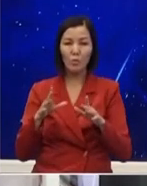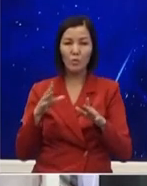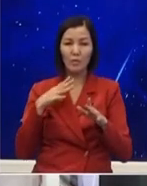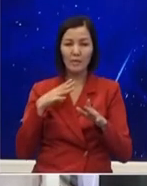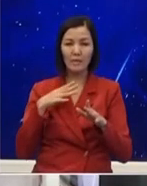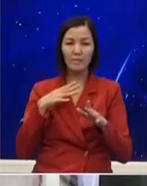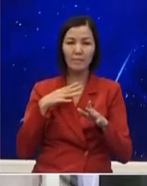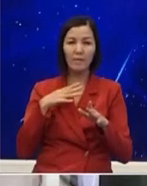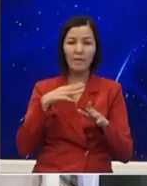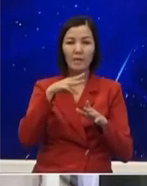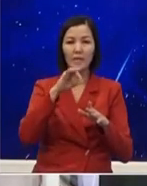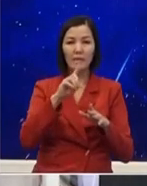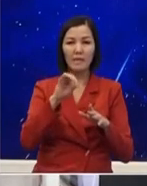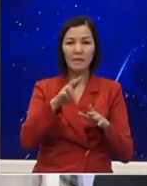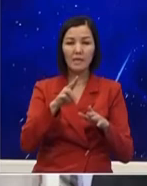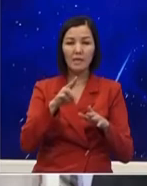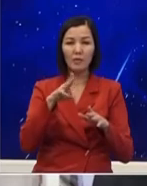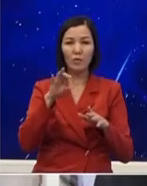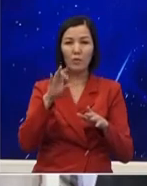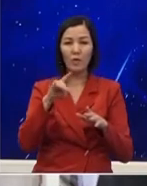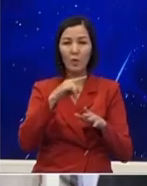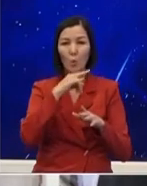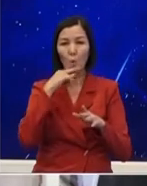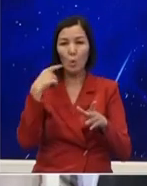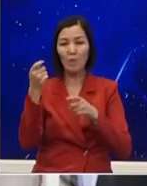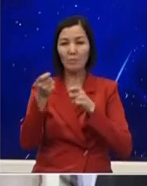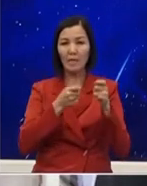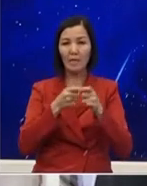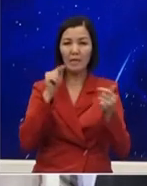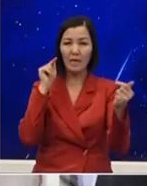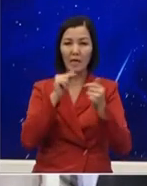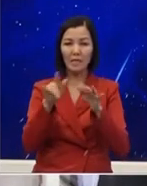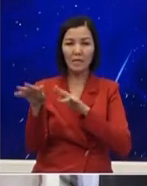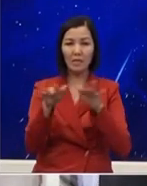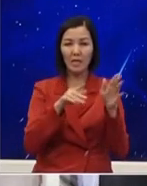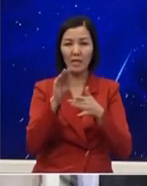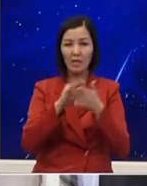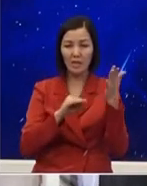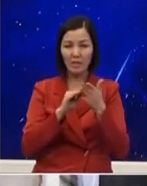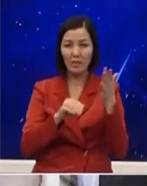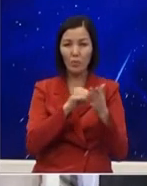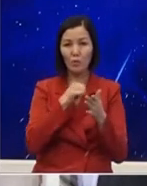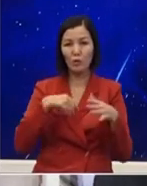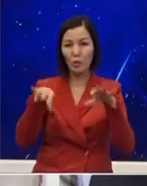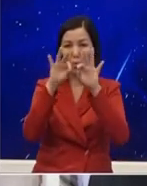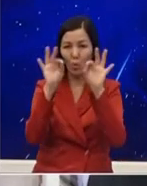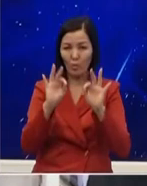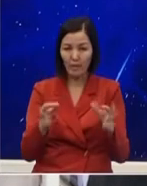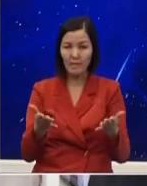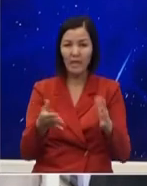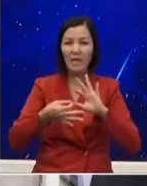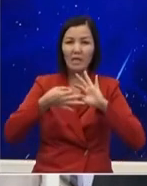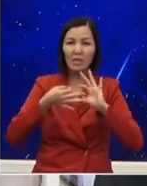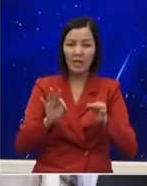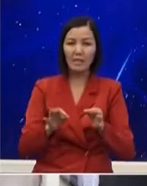Төренің орыс билігіне қарсы істеген шаралары туралы айтылады. Тезек Төренің өзінің болмысы, образы, жан